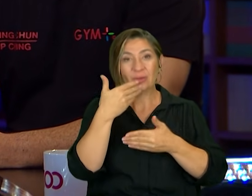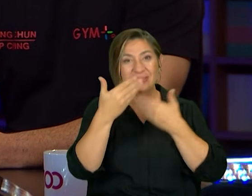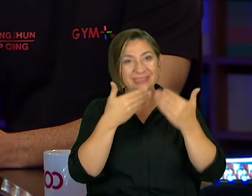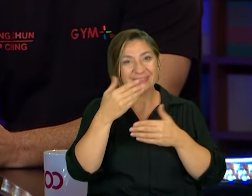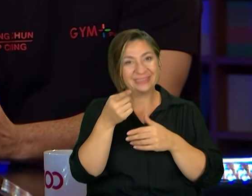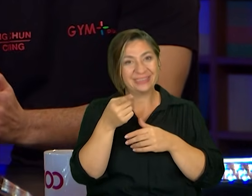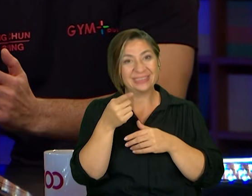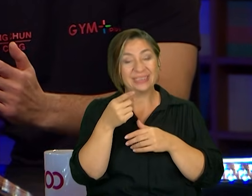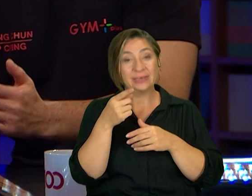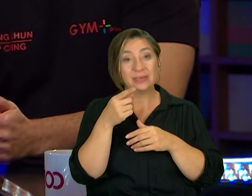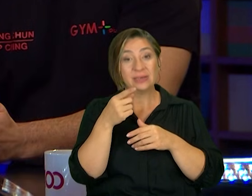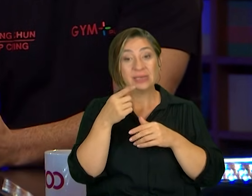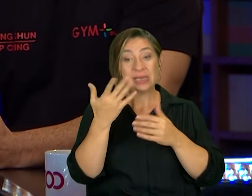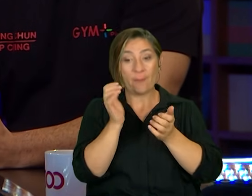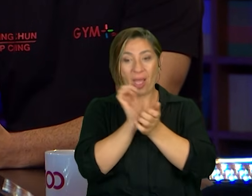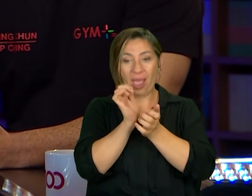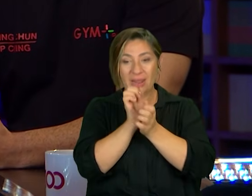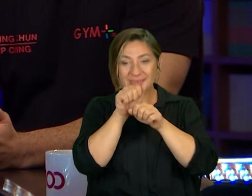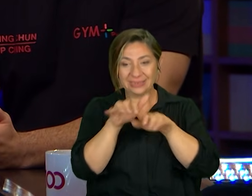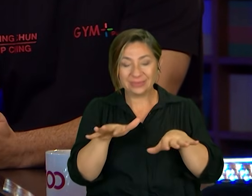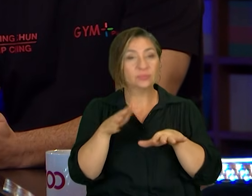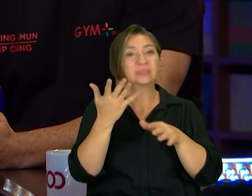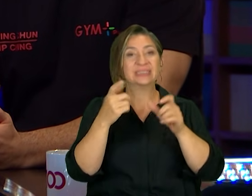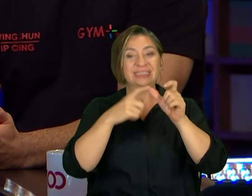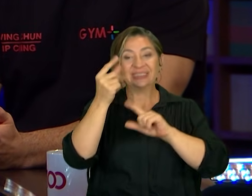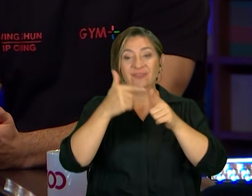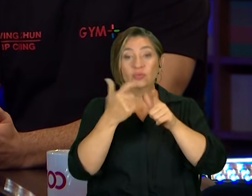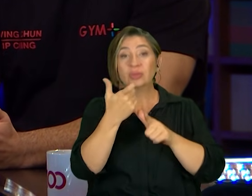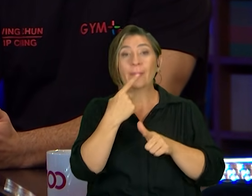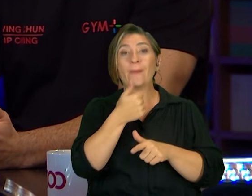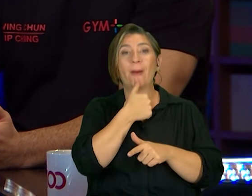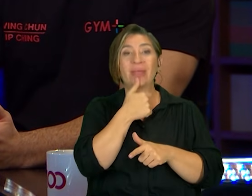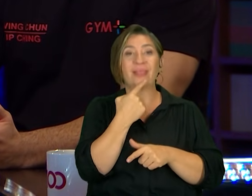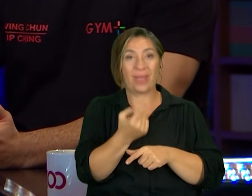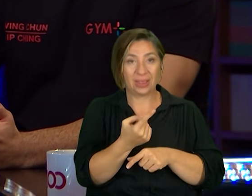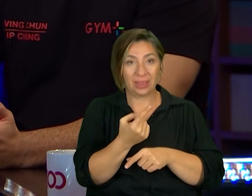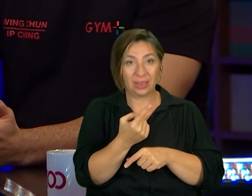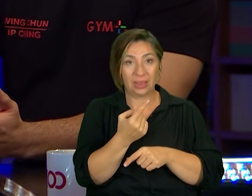bahsetmiştiniz. Şimdi hem aile sisteminde şöyle bir kavram, Sifu demek baba demek.